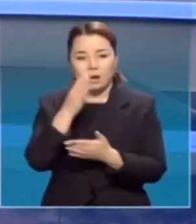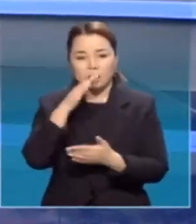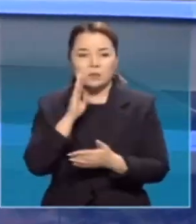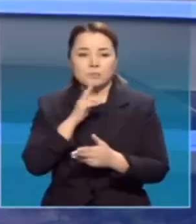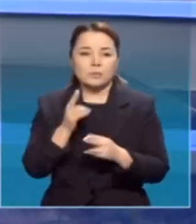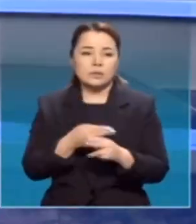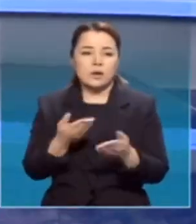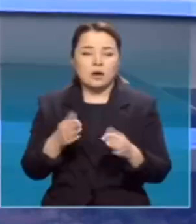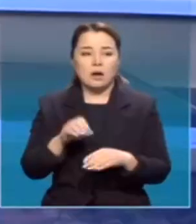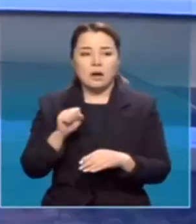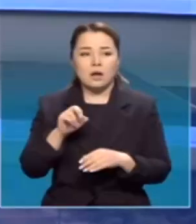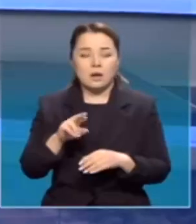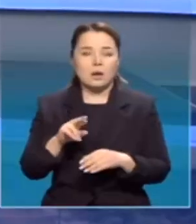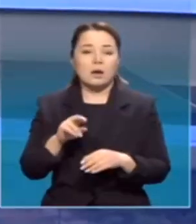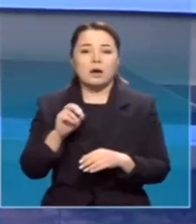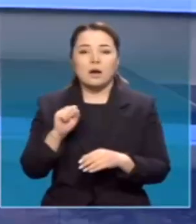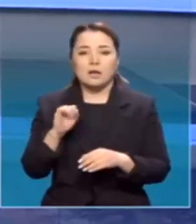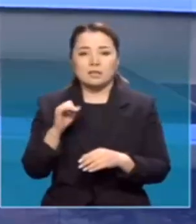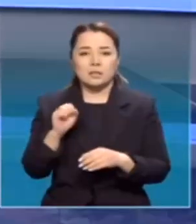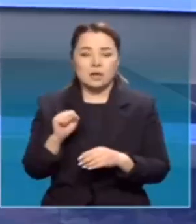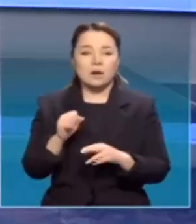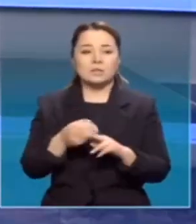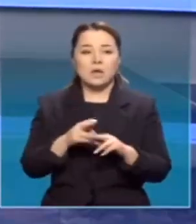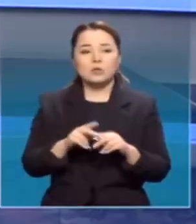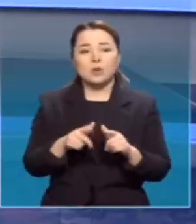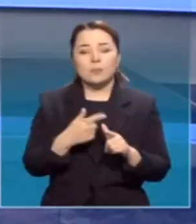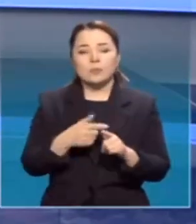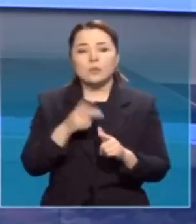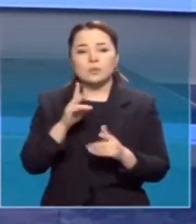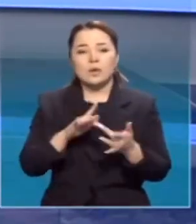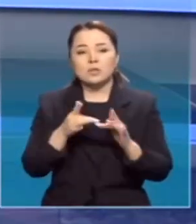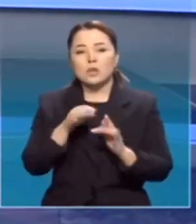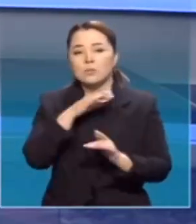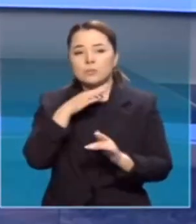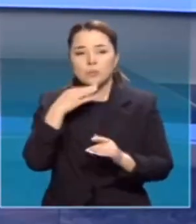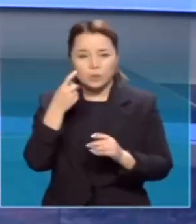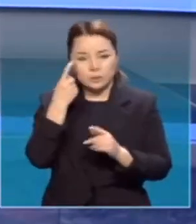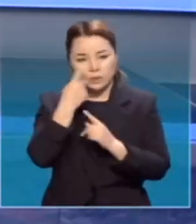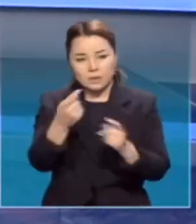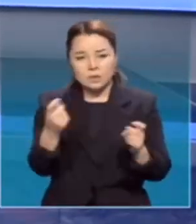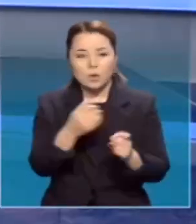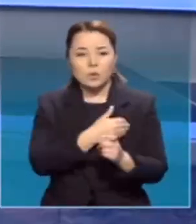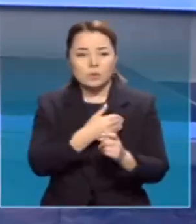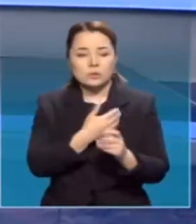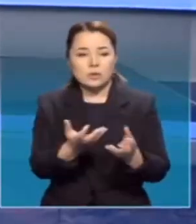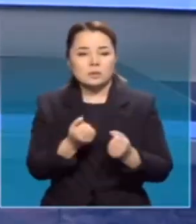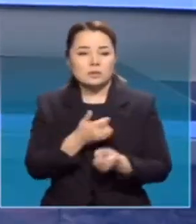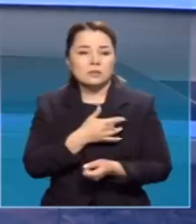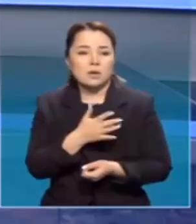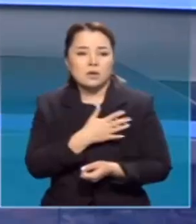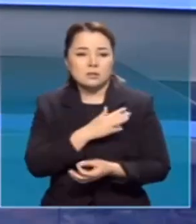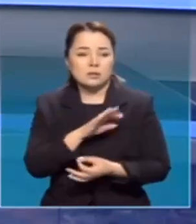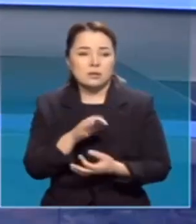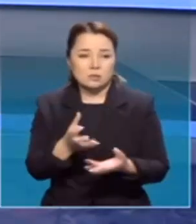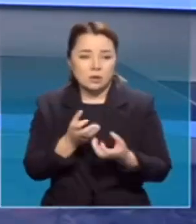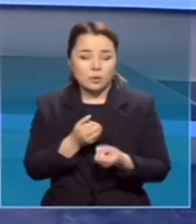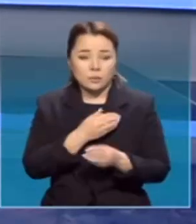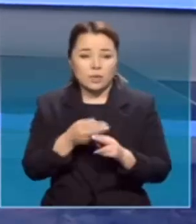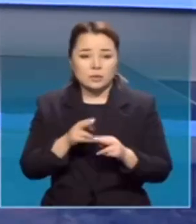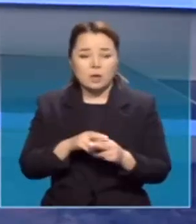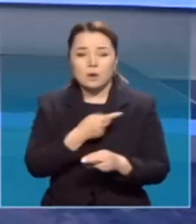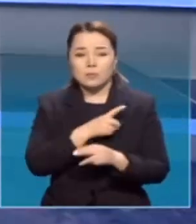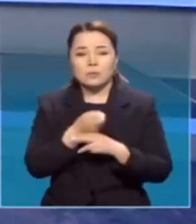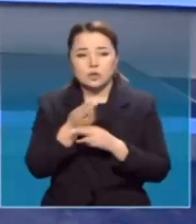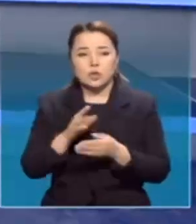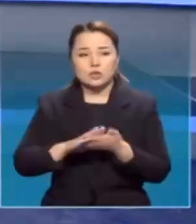қалған Айя есімді сәбиді асырап алуға әлеуметтік желі арқылы мыңдаған адам ниет танытқан. Қазір Айя ауруханада жатыр,